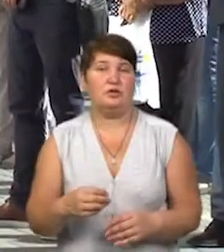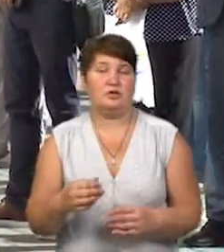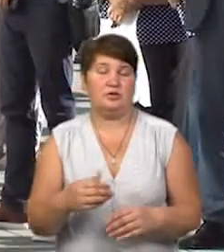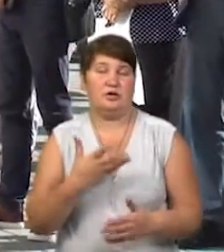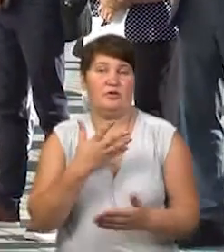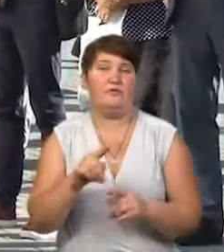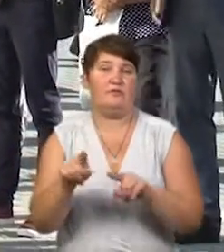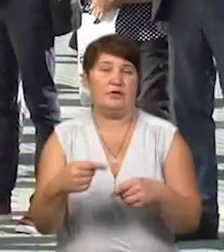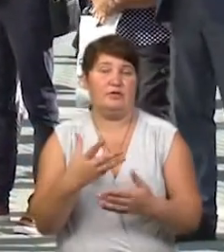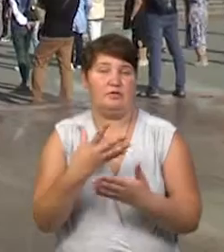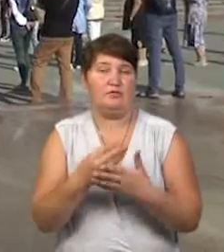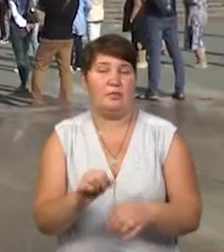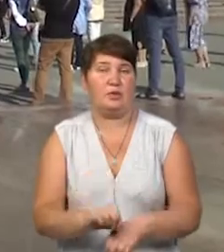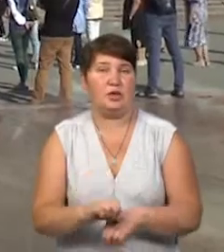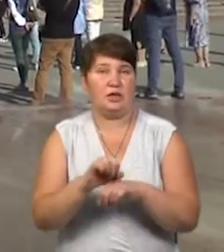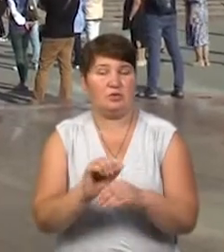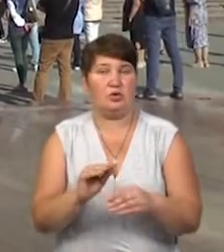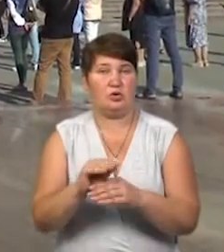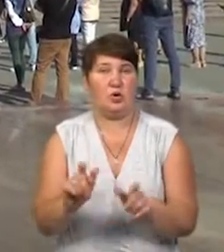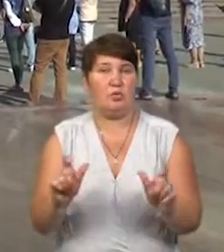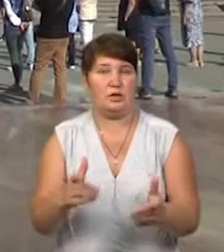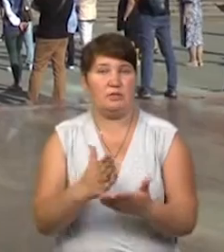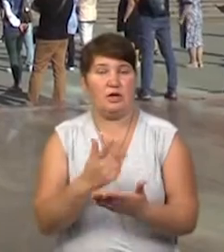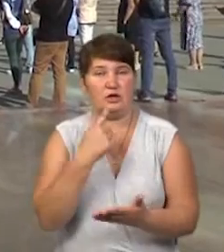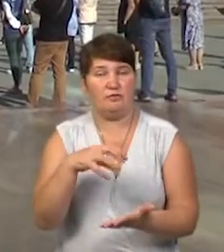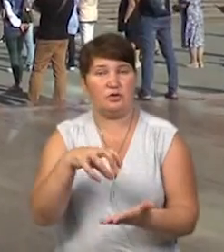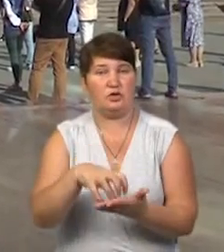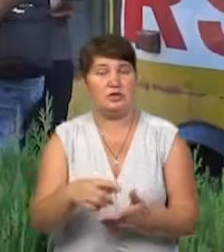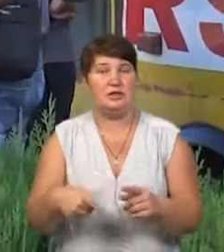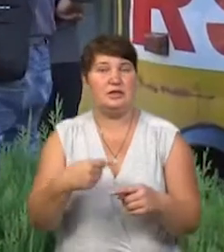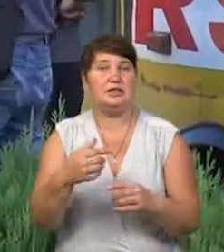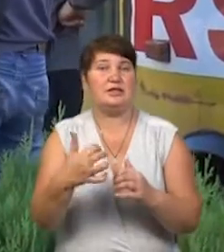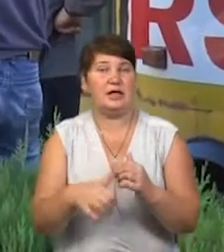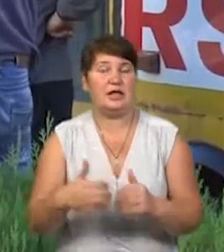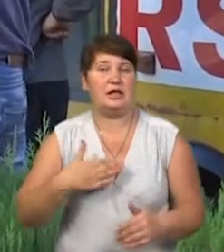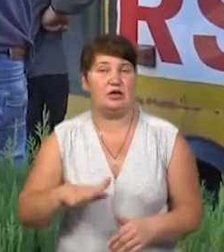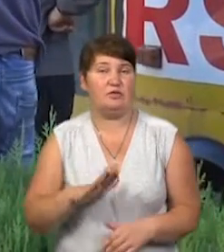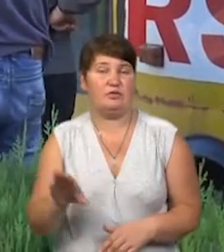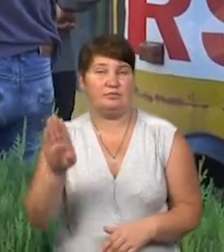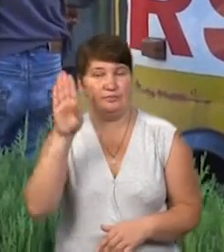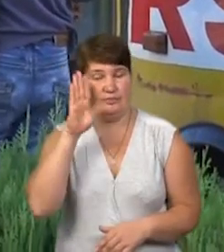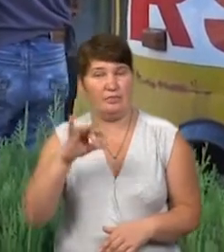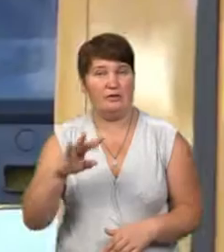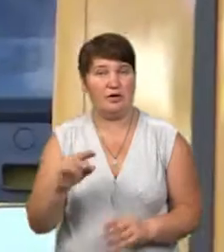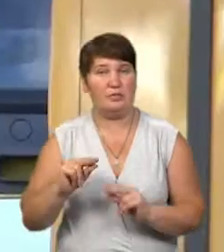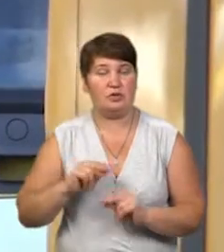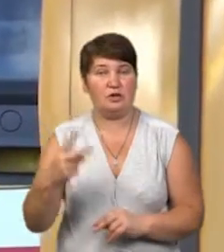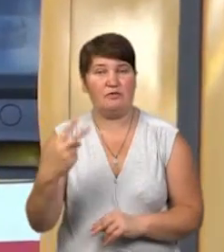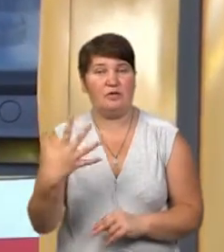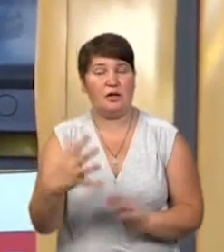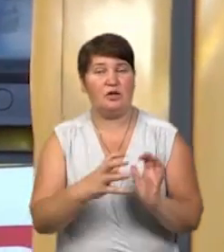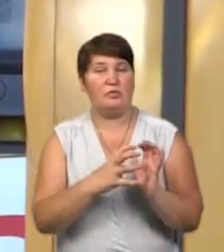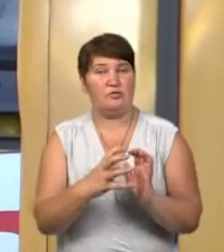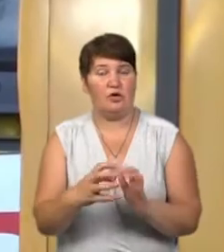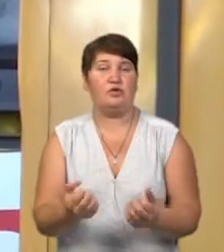введення додаткових обмежень, які передбачає червона зона. Серед незадоволених – Віталій Павлів, який працює на 25-му маршруті. Каже, він